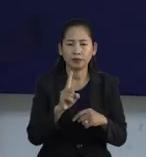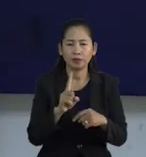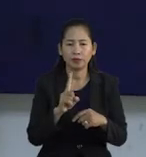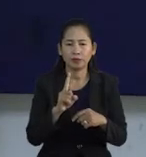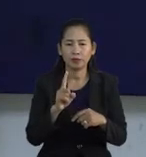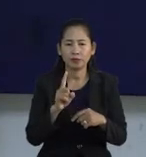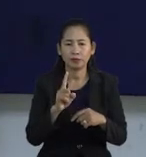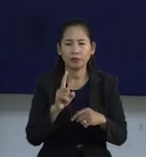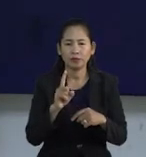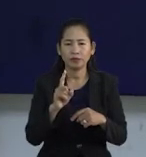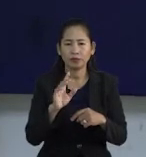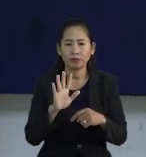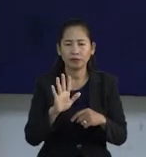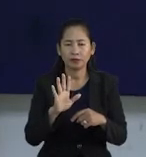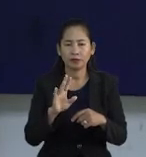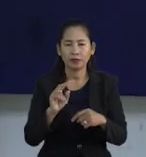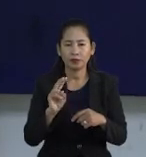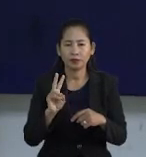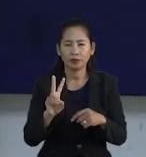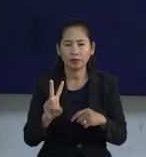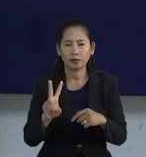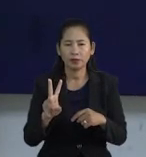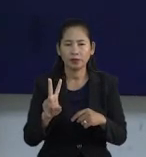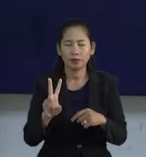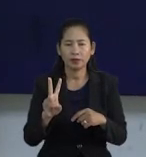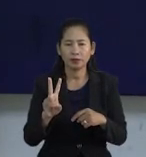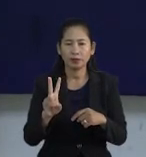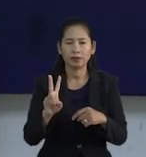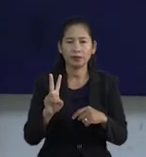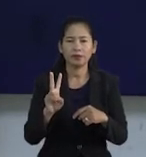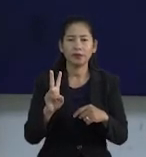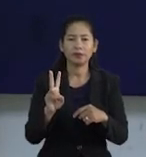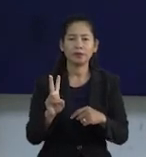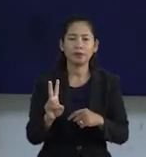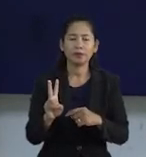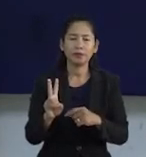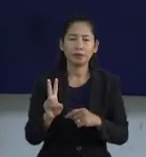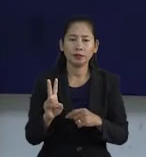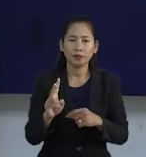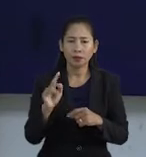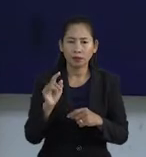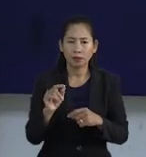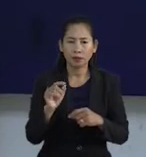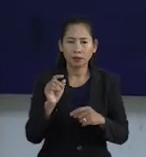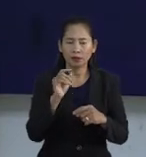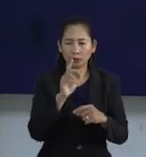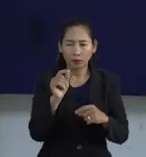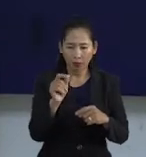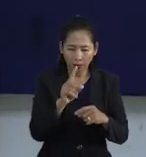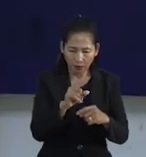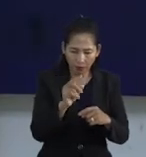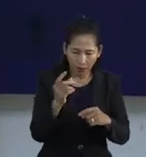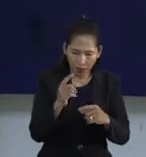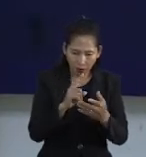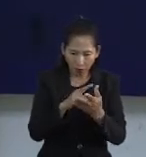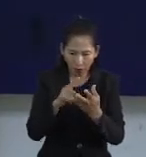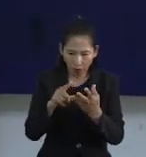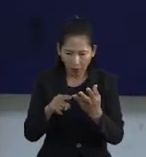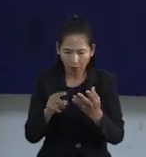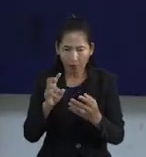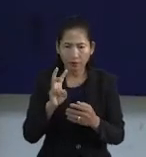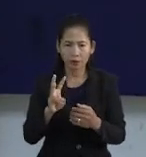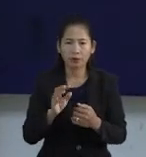mũi phạm phí hái dưỡng chập đám rộp ở ban bạch